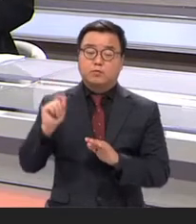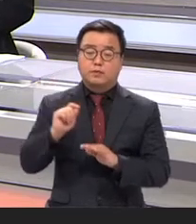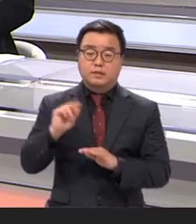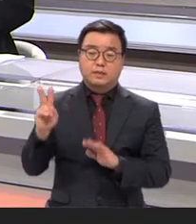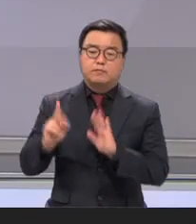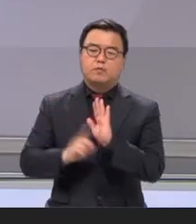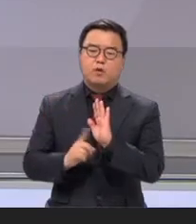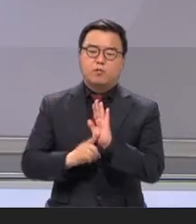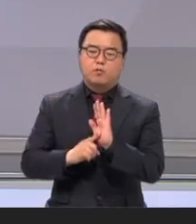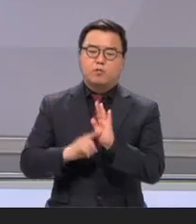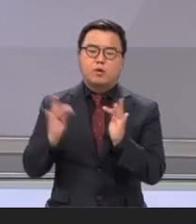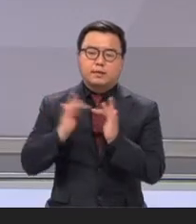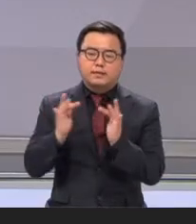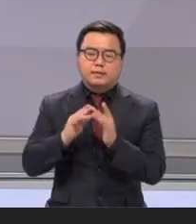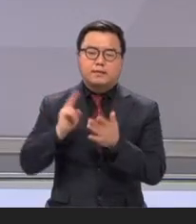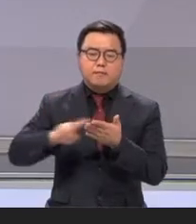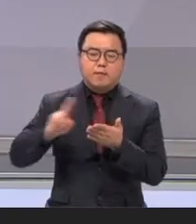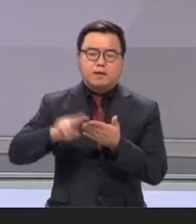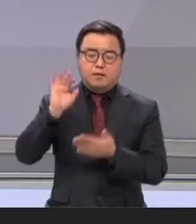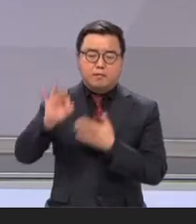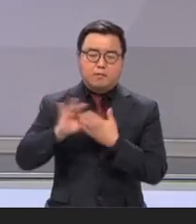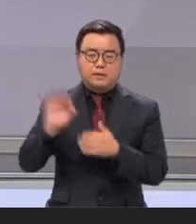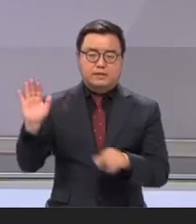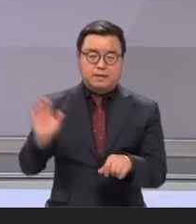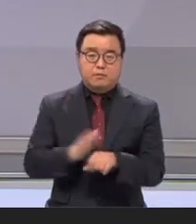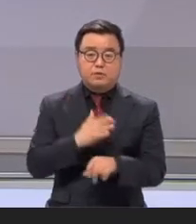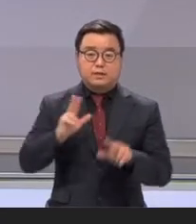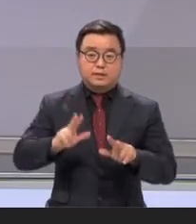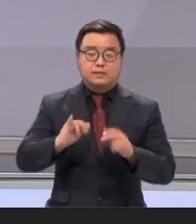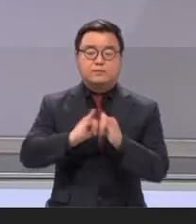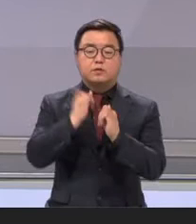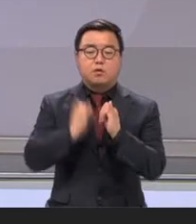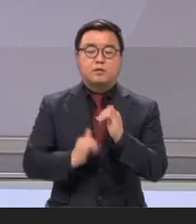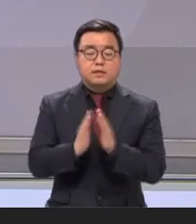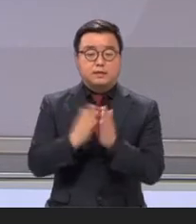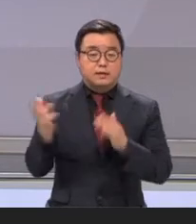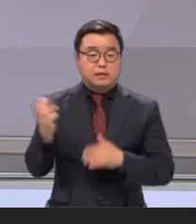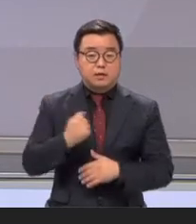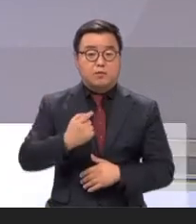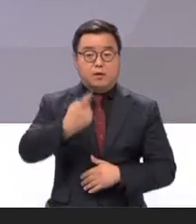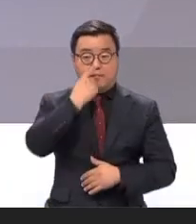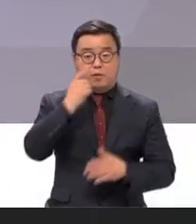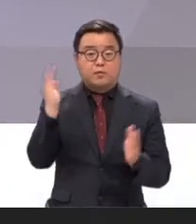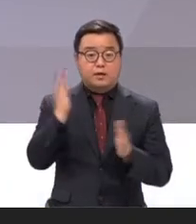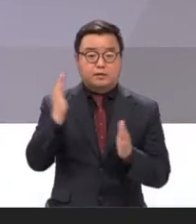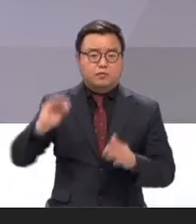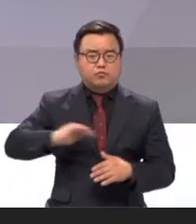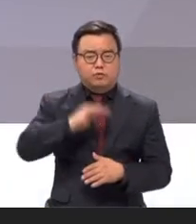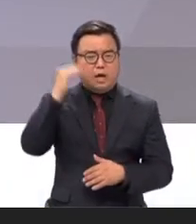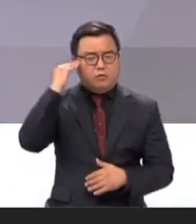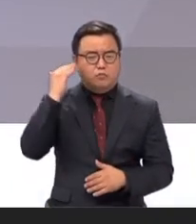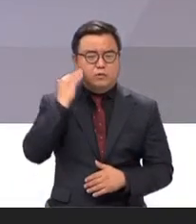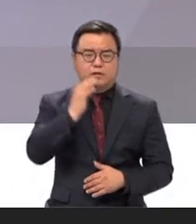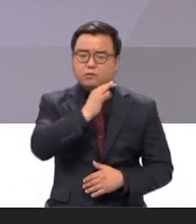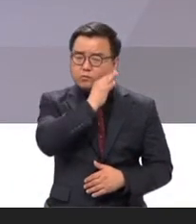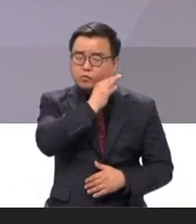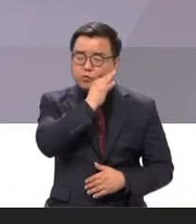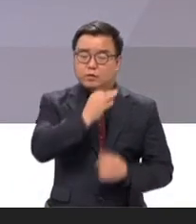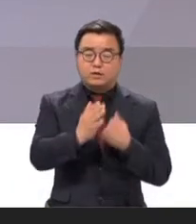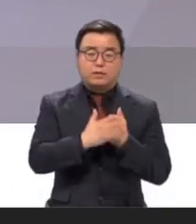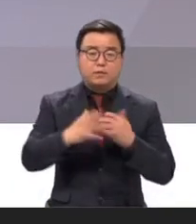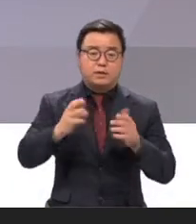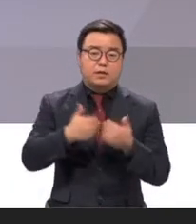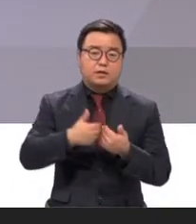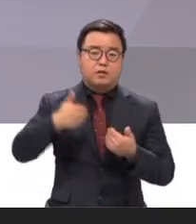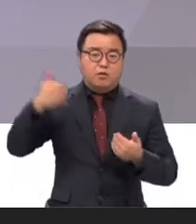웹툰을 보면요. 편향되고 왜곡된 현행 교과서로 역사를 배운 학생들이 우리나라가 너무 부끄러워서 조국을 떠나고 싶다